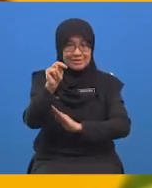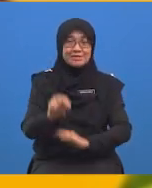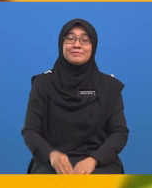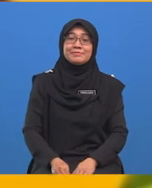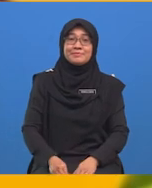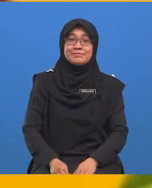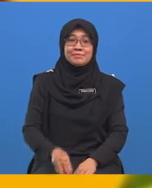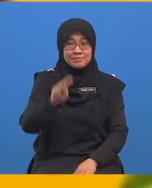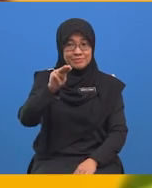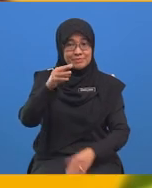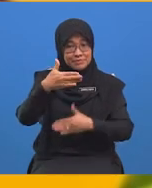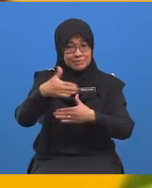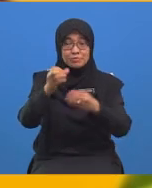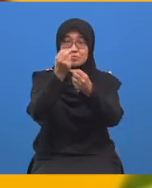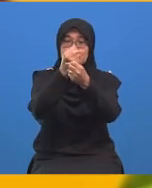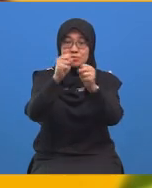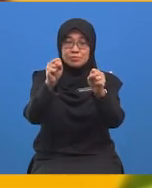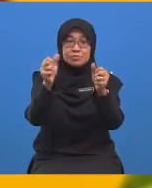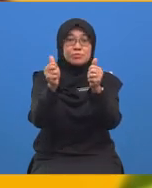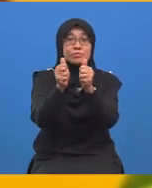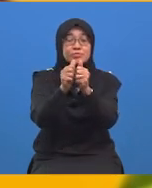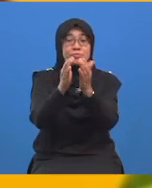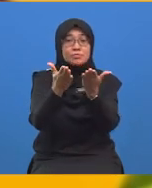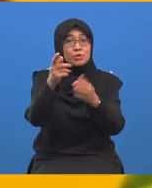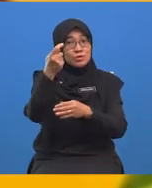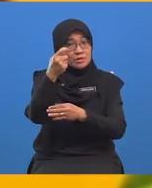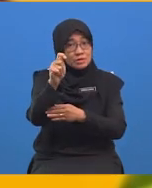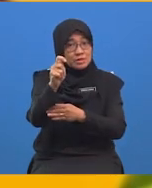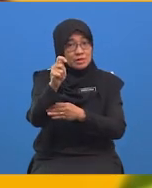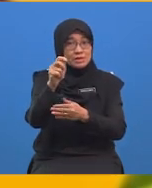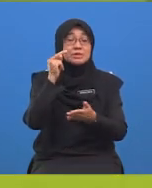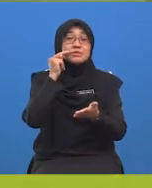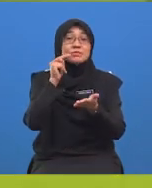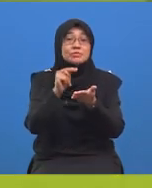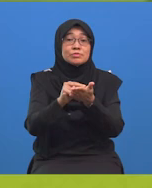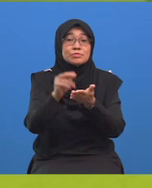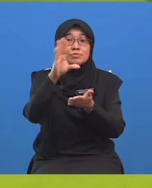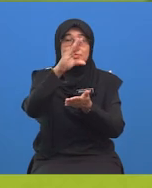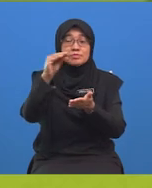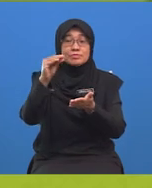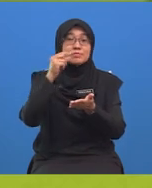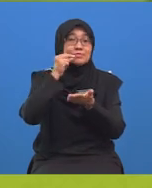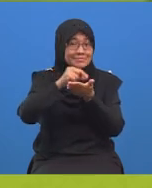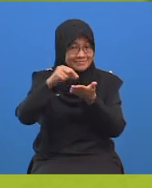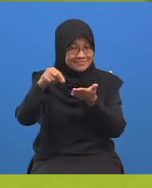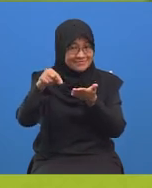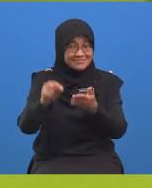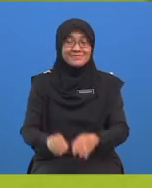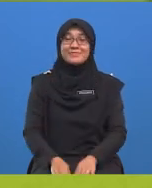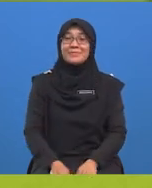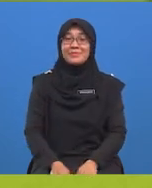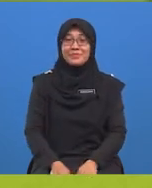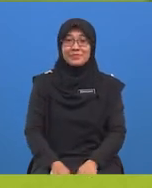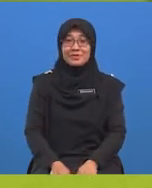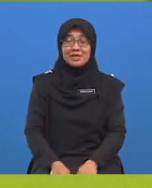sudah bersedia dengan buku teks, buku nota dan alat tulis. Sebelum kita mulakan dengan